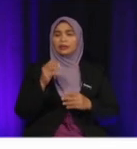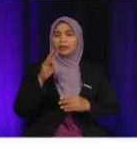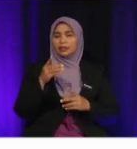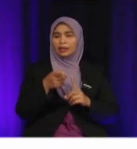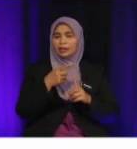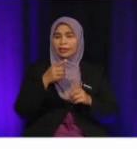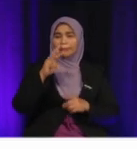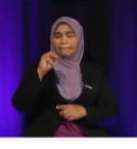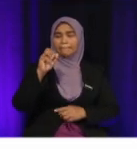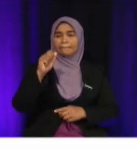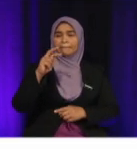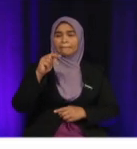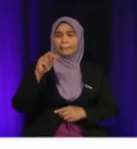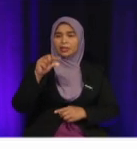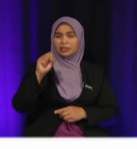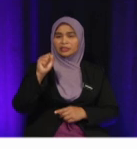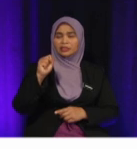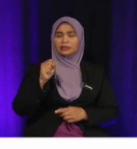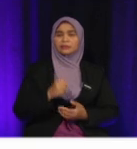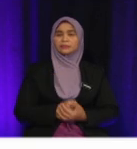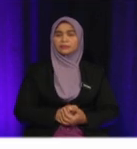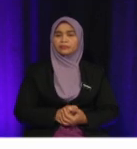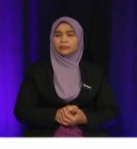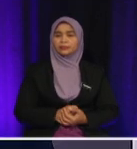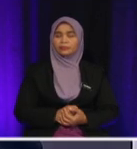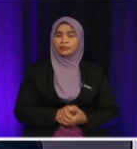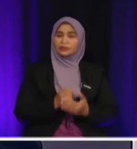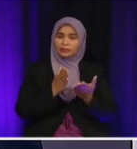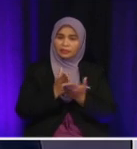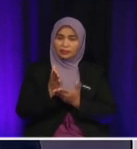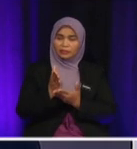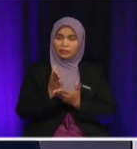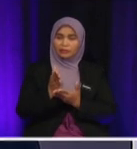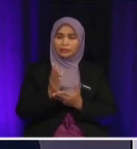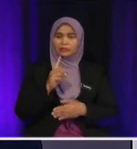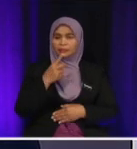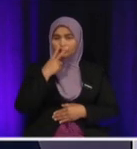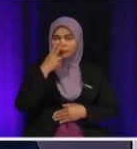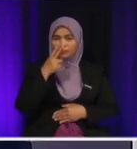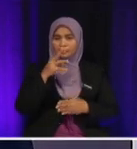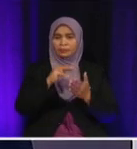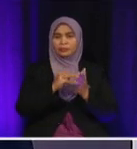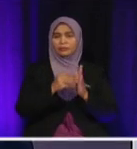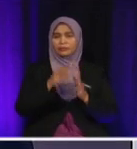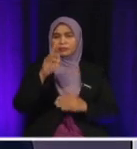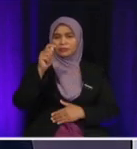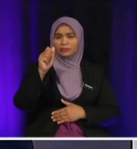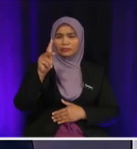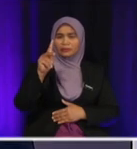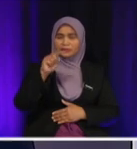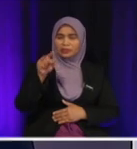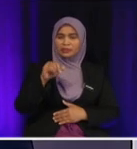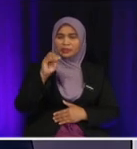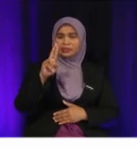sebab dia mencederakan. Itu beza dia ya. Okey, seterusnya. Okey, kita tengokkan maksud takzir pula. Ya, takzir. Takzir